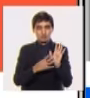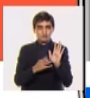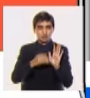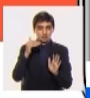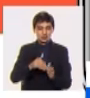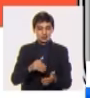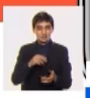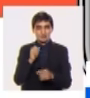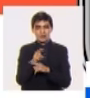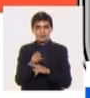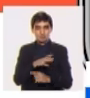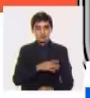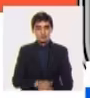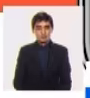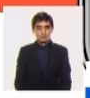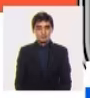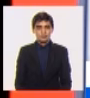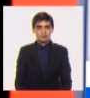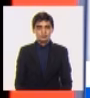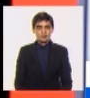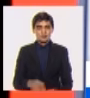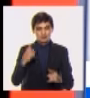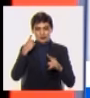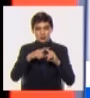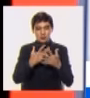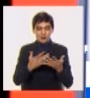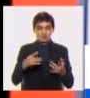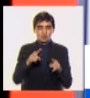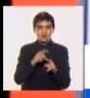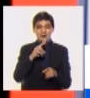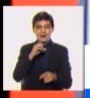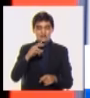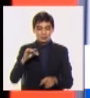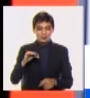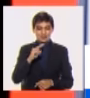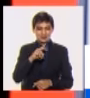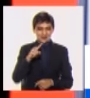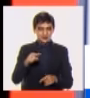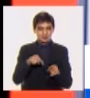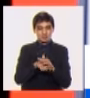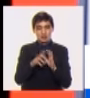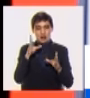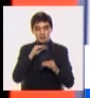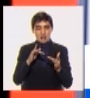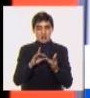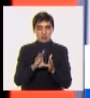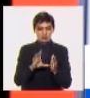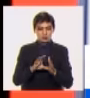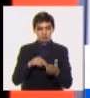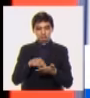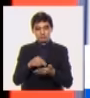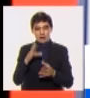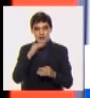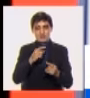заказов технология kaspi.kz и наша платформа электронной коммерции дают возможность казахстанским